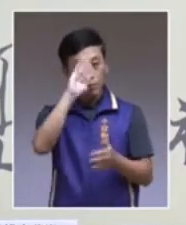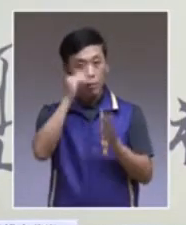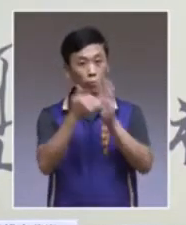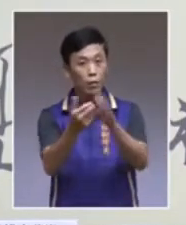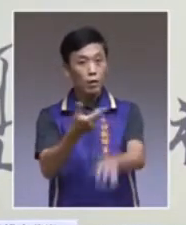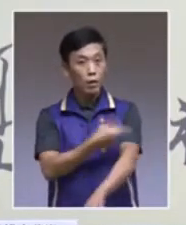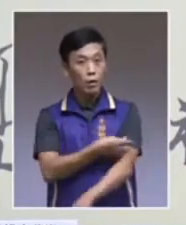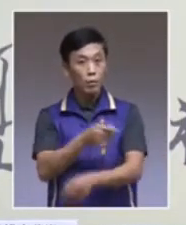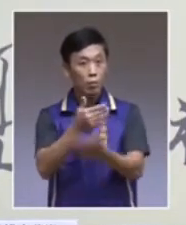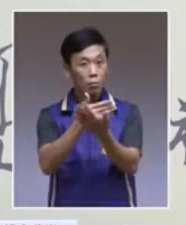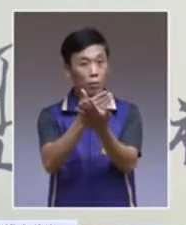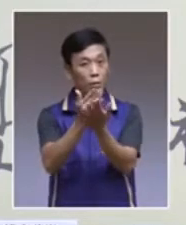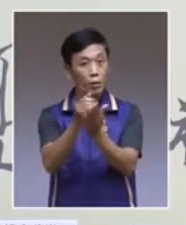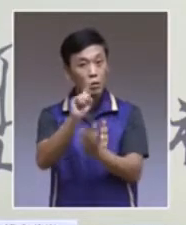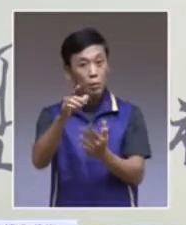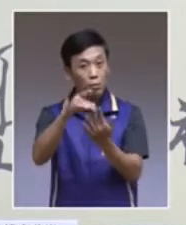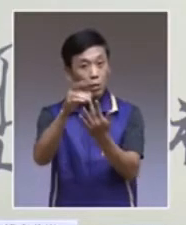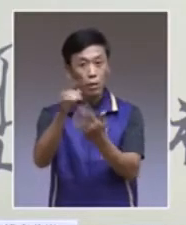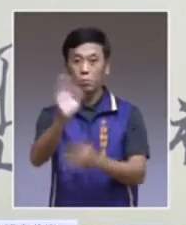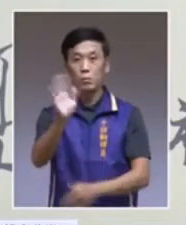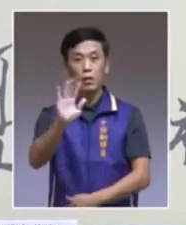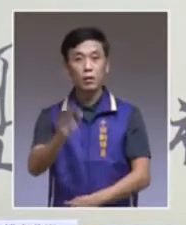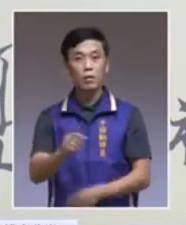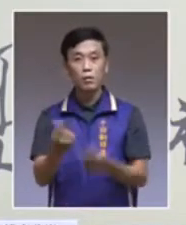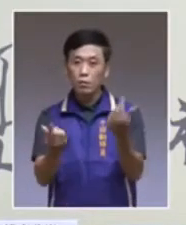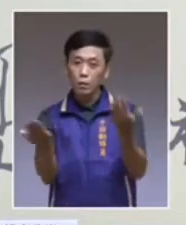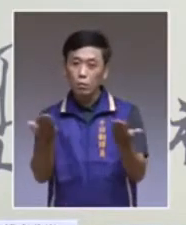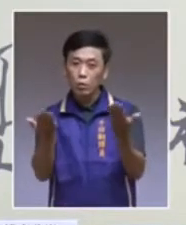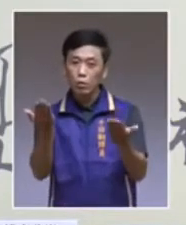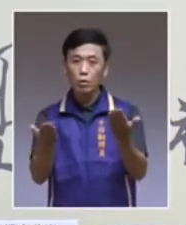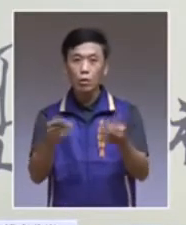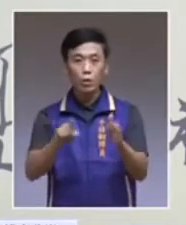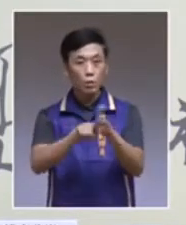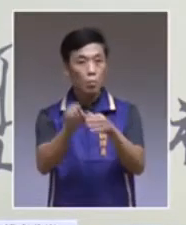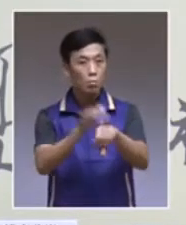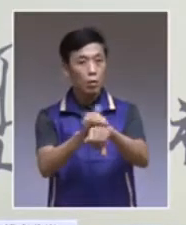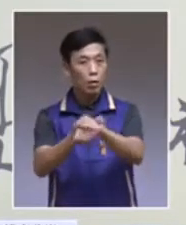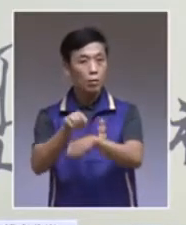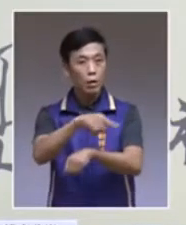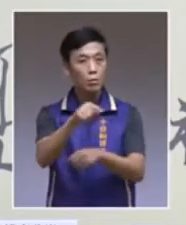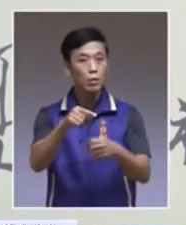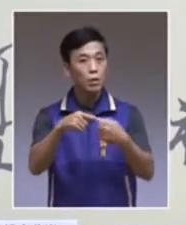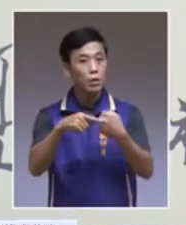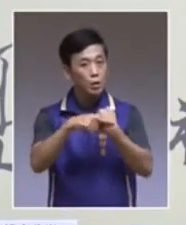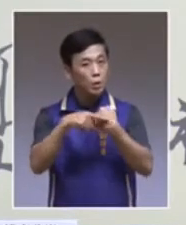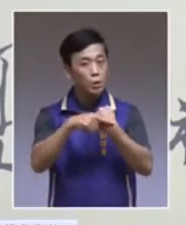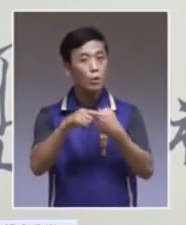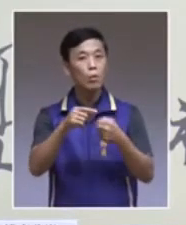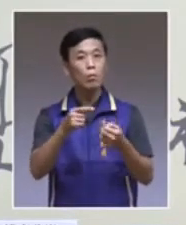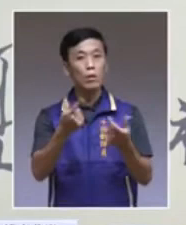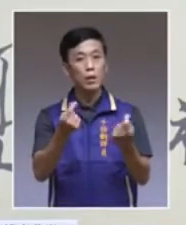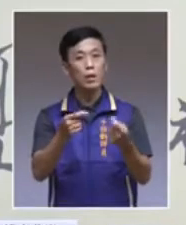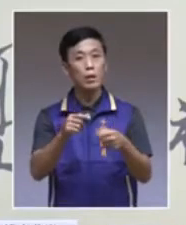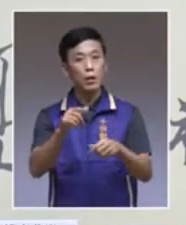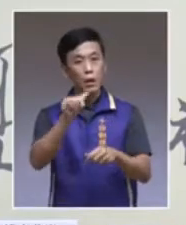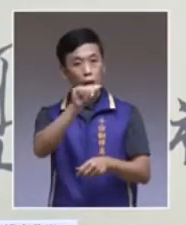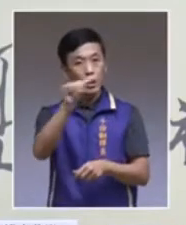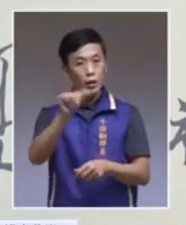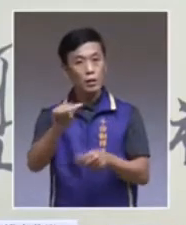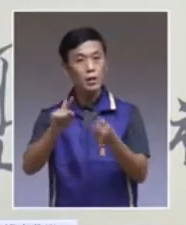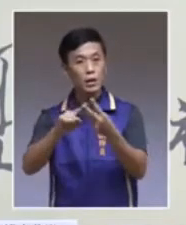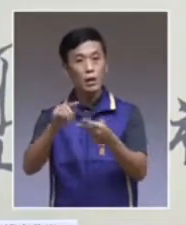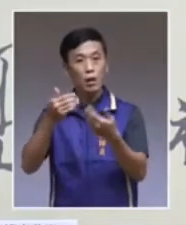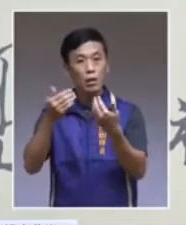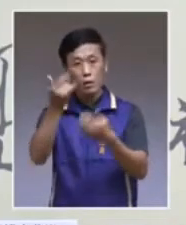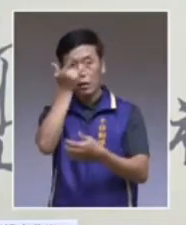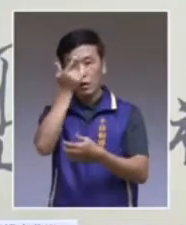差不多。这个对很多专家的一个研究 打 AG 也好，打莫德纳也好，啊，也无较敖紧